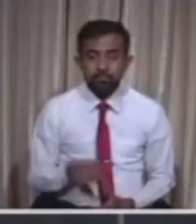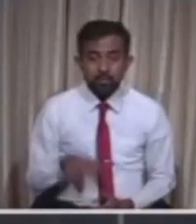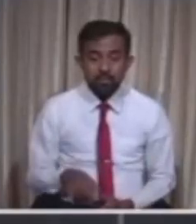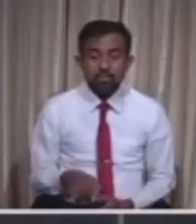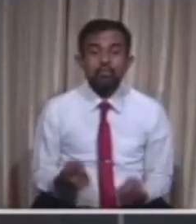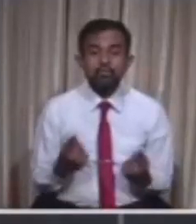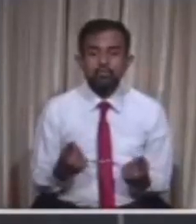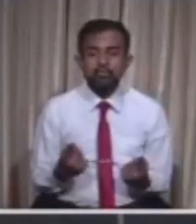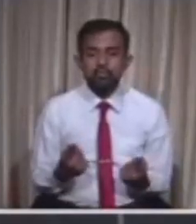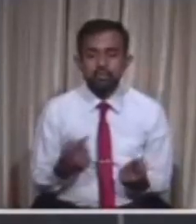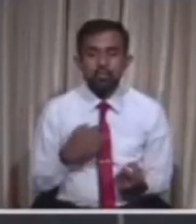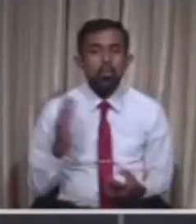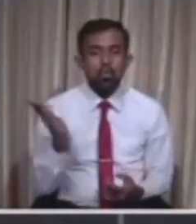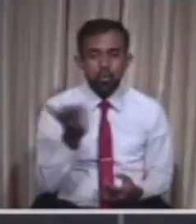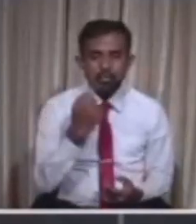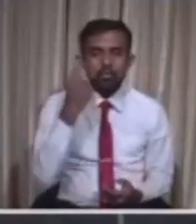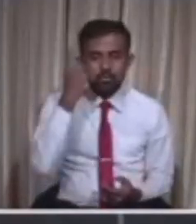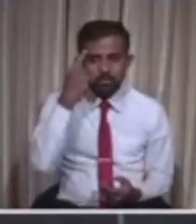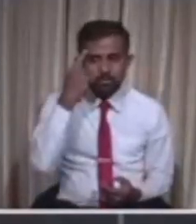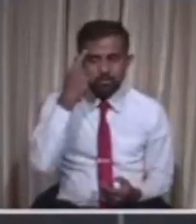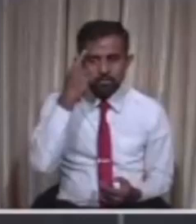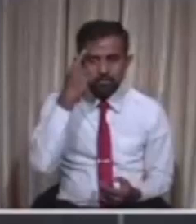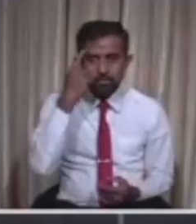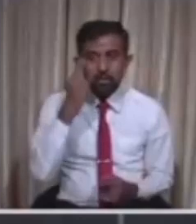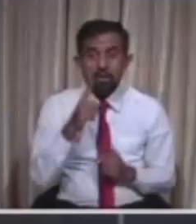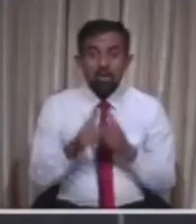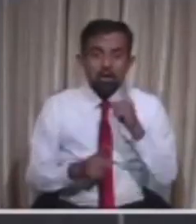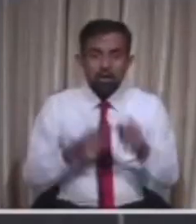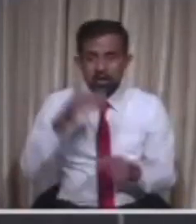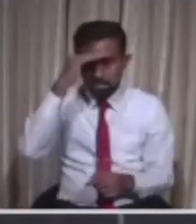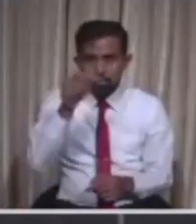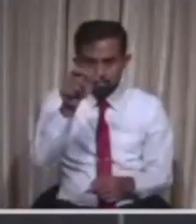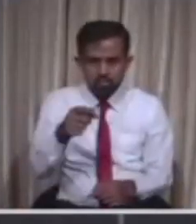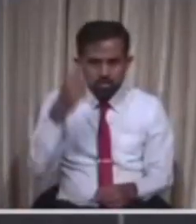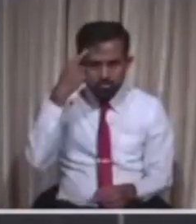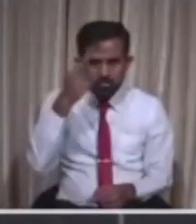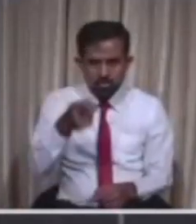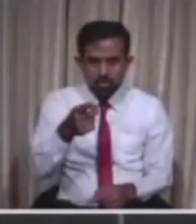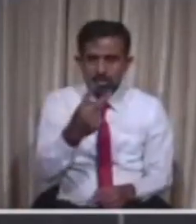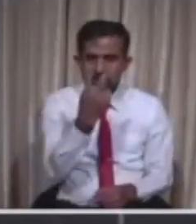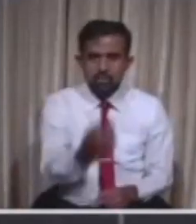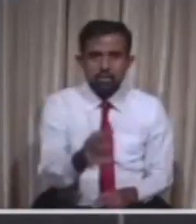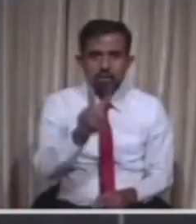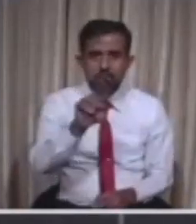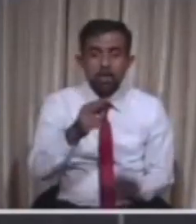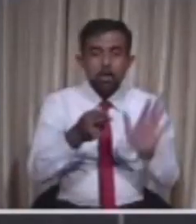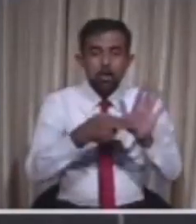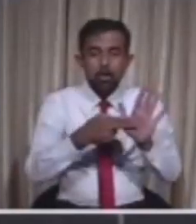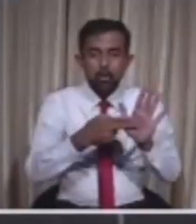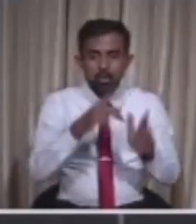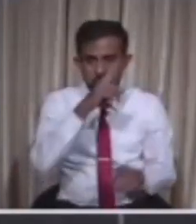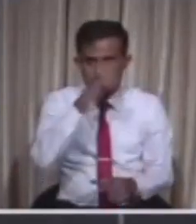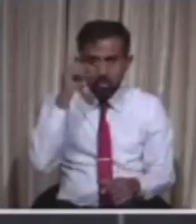අවශ්‍යතාවය අපි කවුරුත් දන්නවා. ගරු කතානායකතුමා, ඔබතුමාට මතක ඇති 2020 නොවැම්බර් මාසේ